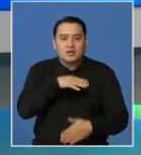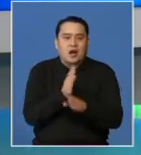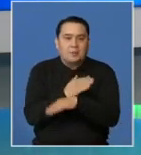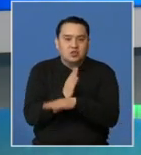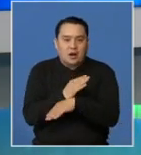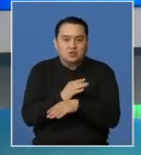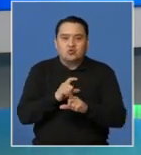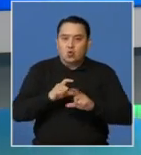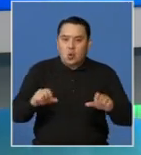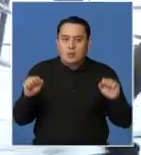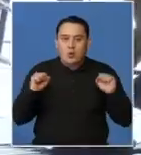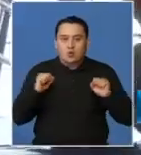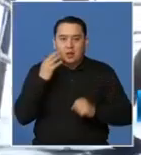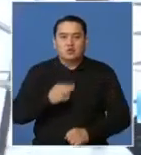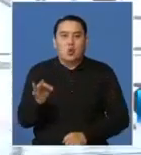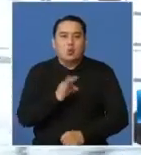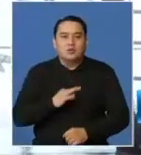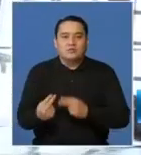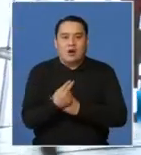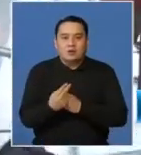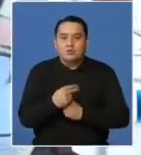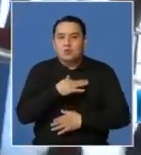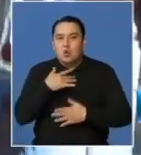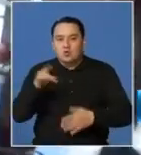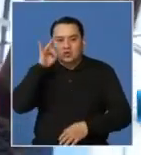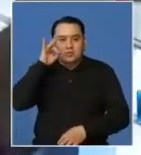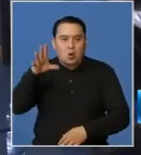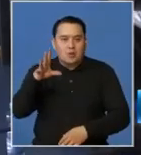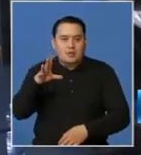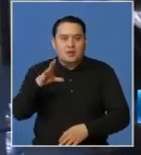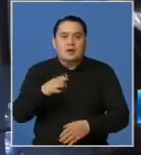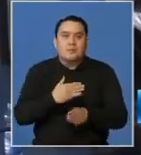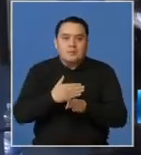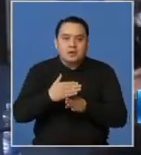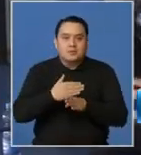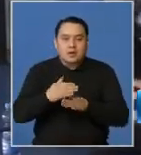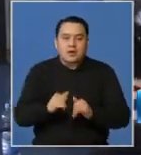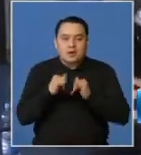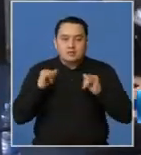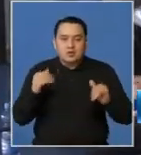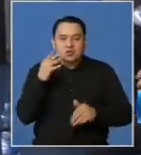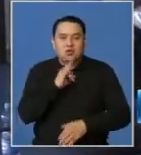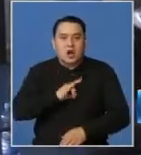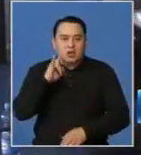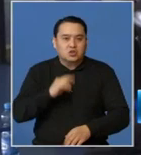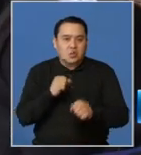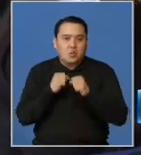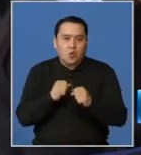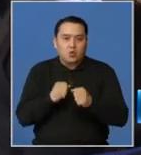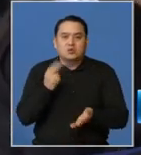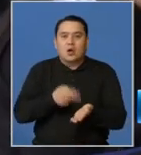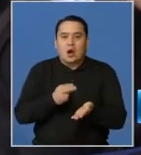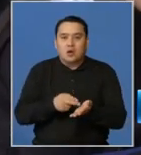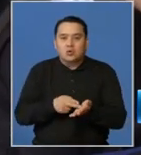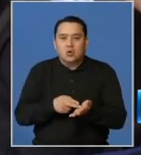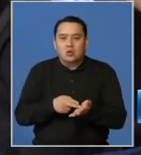Капшигай. Школа бокса Алматинской области воспитала немало чемпионов. Семимильными шагами развивается в ЖТСУ и женский бокс. Тому